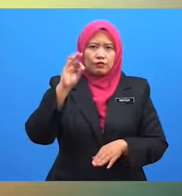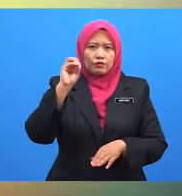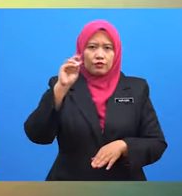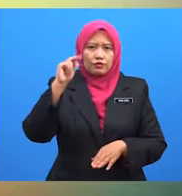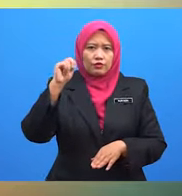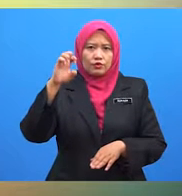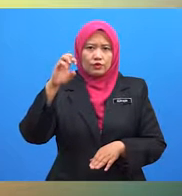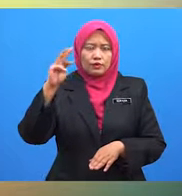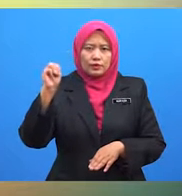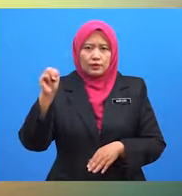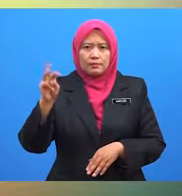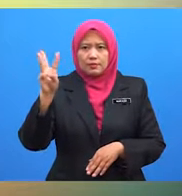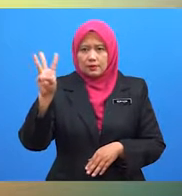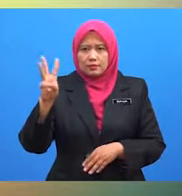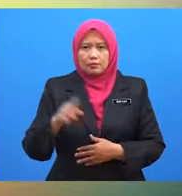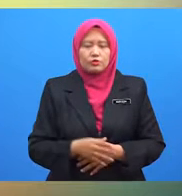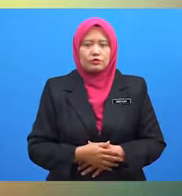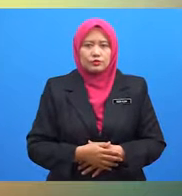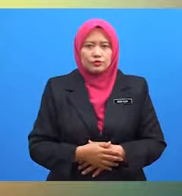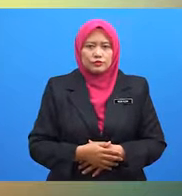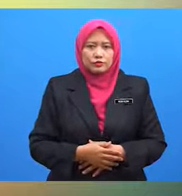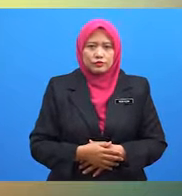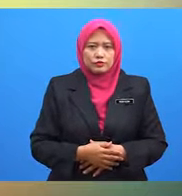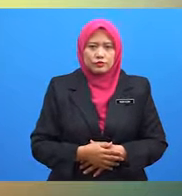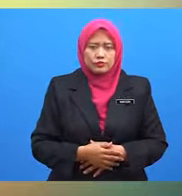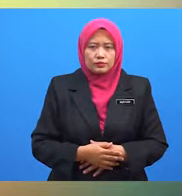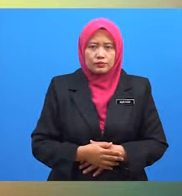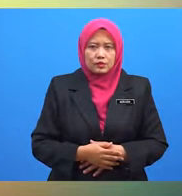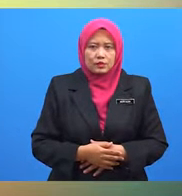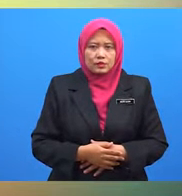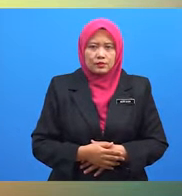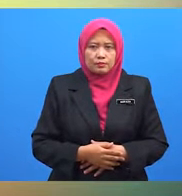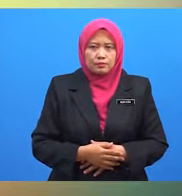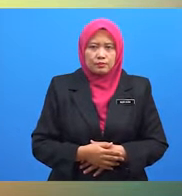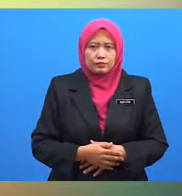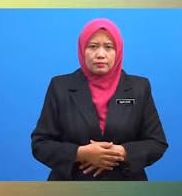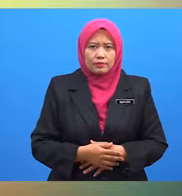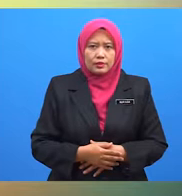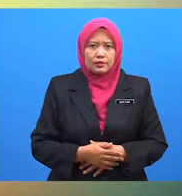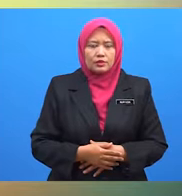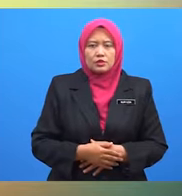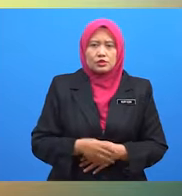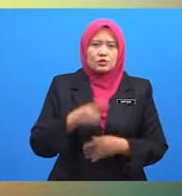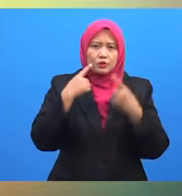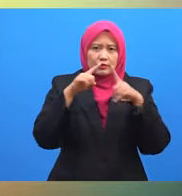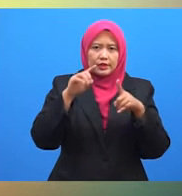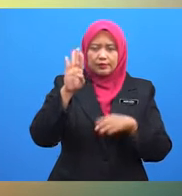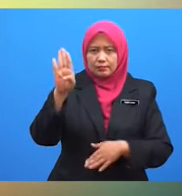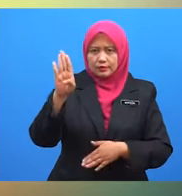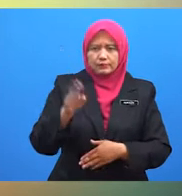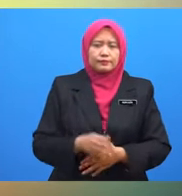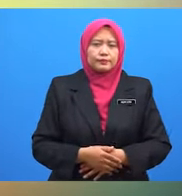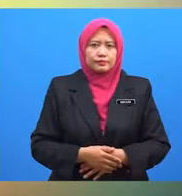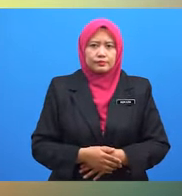B, letupan bibir B. Jawabannya B.